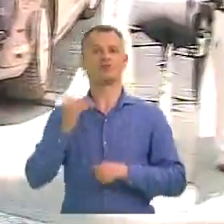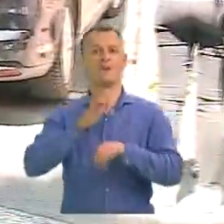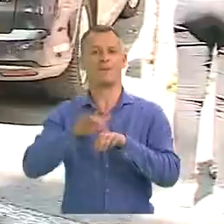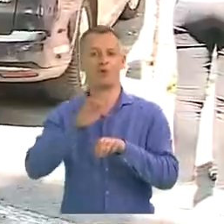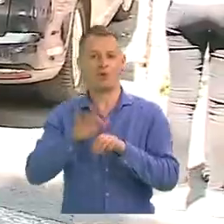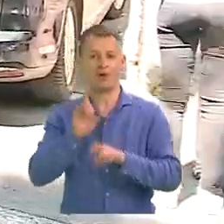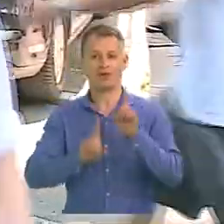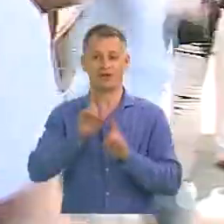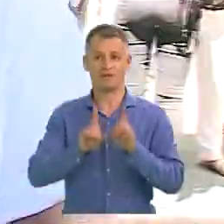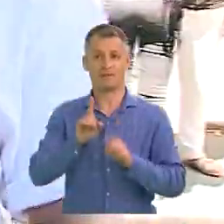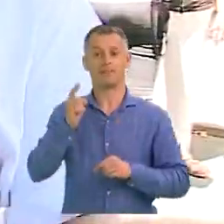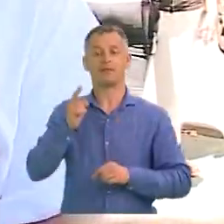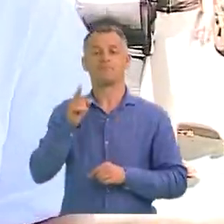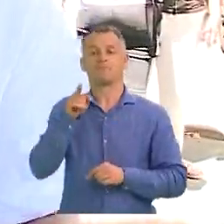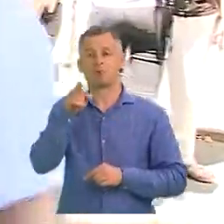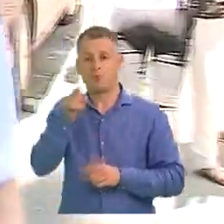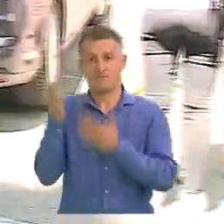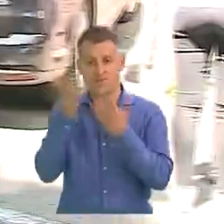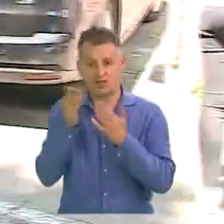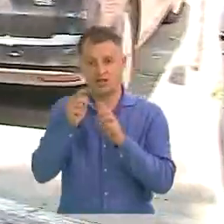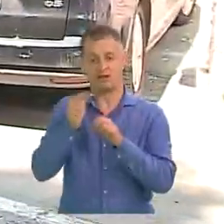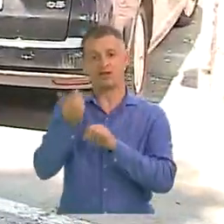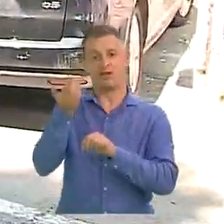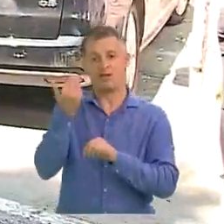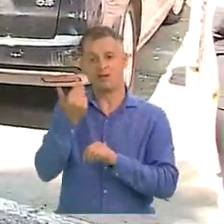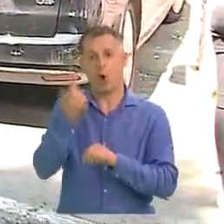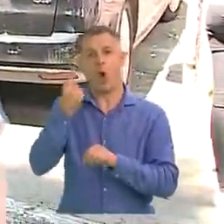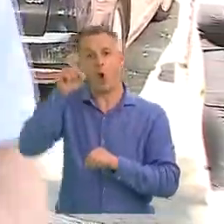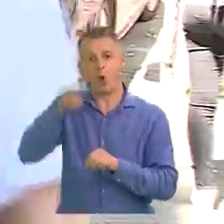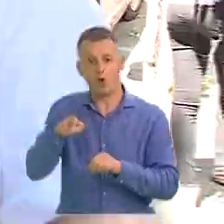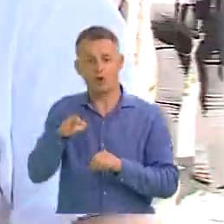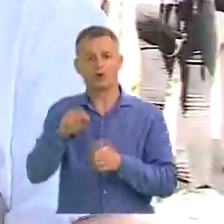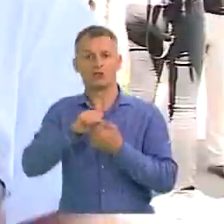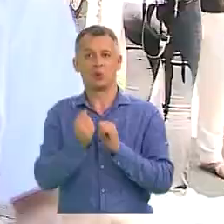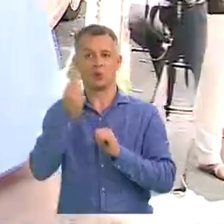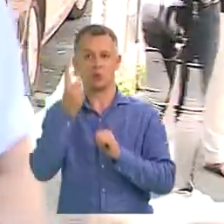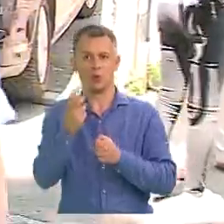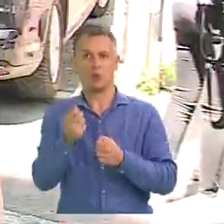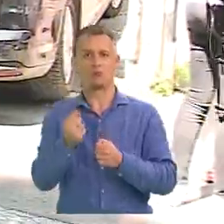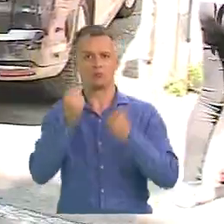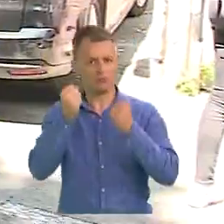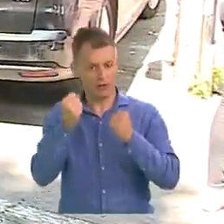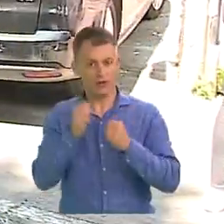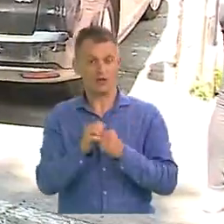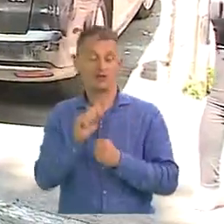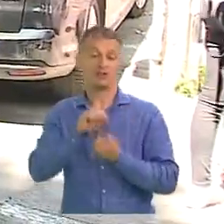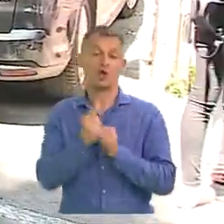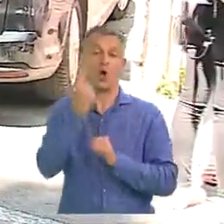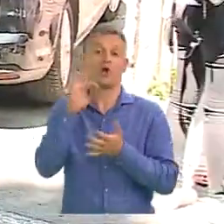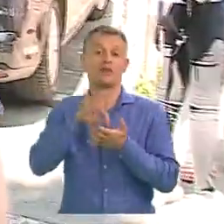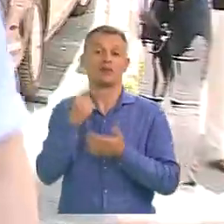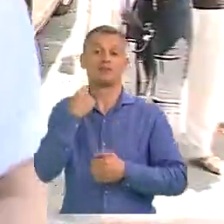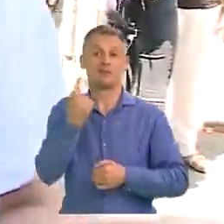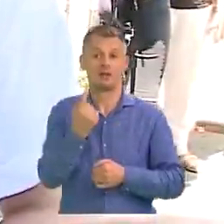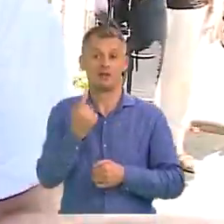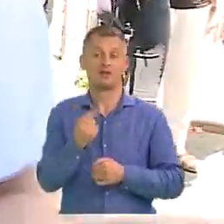dacă presupunem că învățai cu o lună, două luni înainte de bacă, consistent sau odată măcar pe săptămână, pe